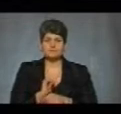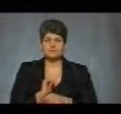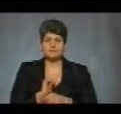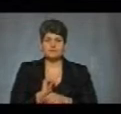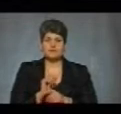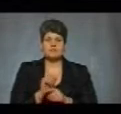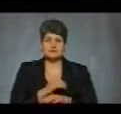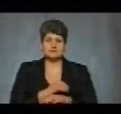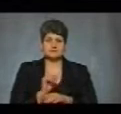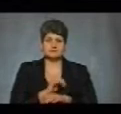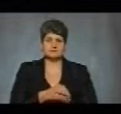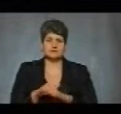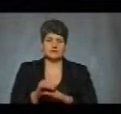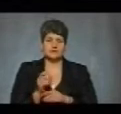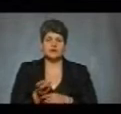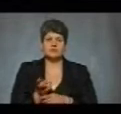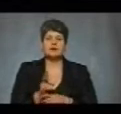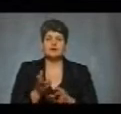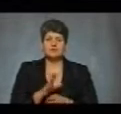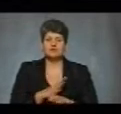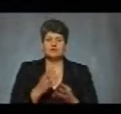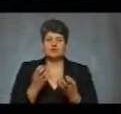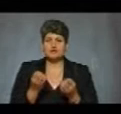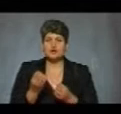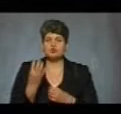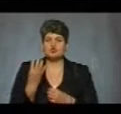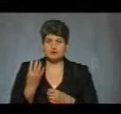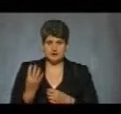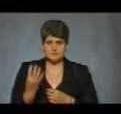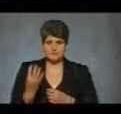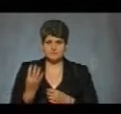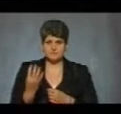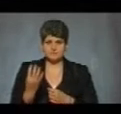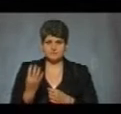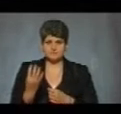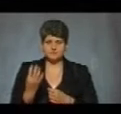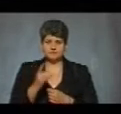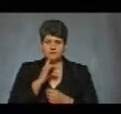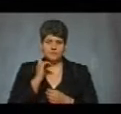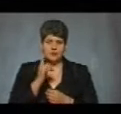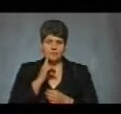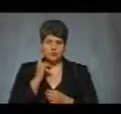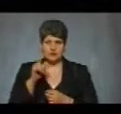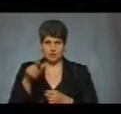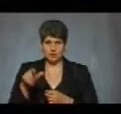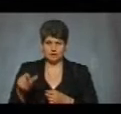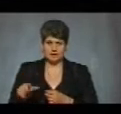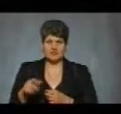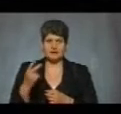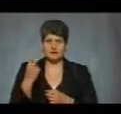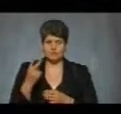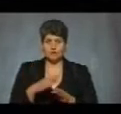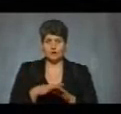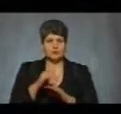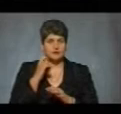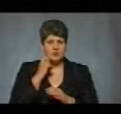вказаною адресою, де знаходилося ще чотири молодих людини, з яких двоє повнолітніх,